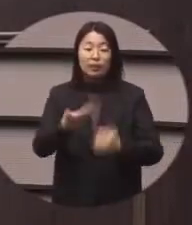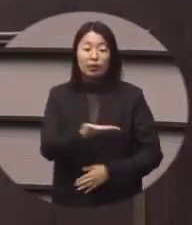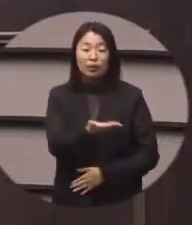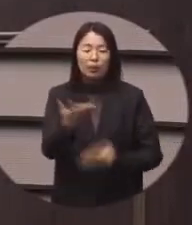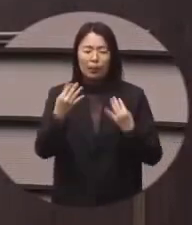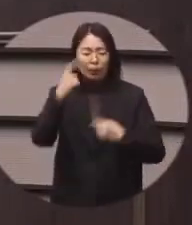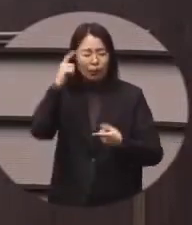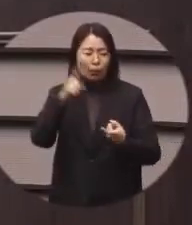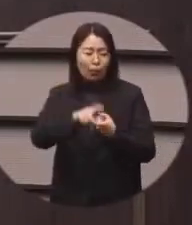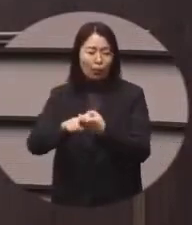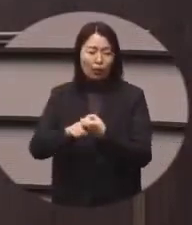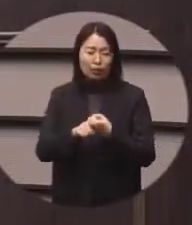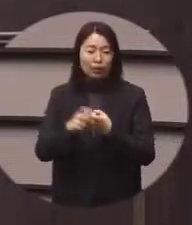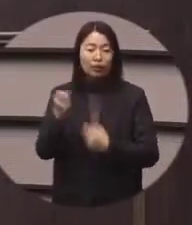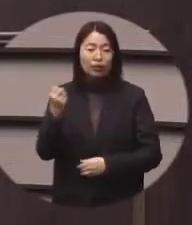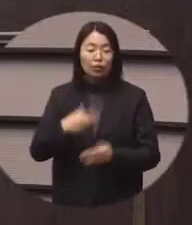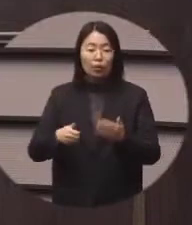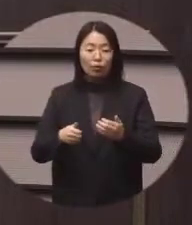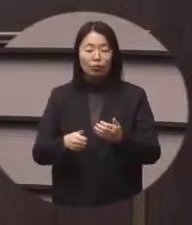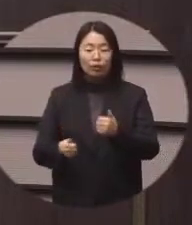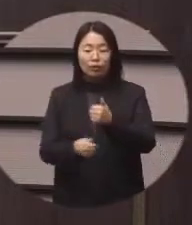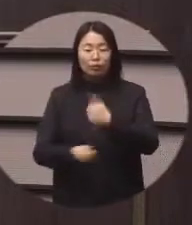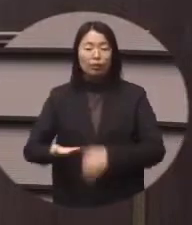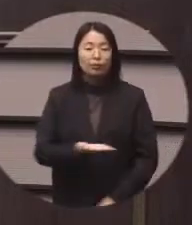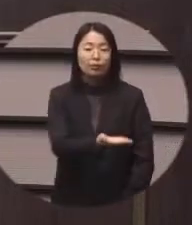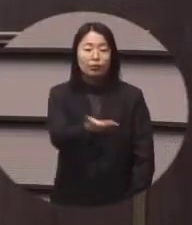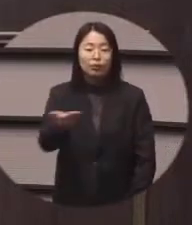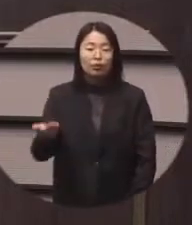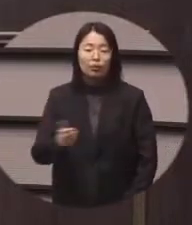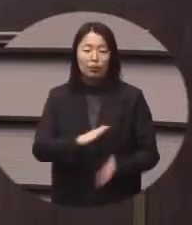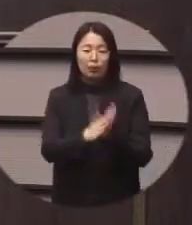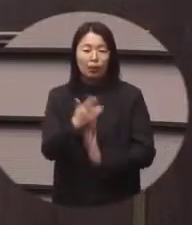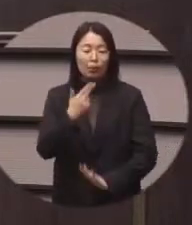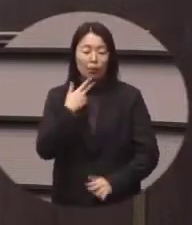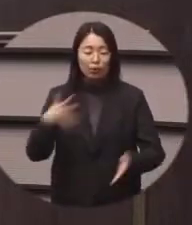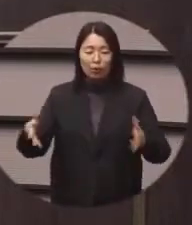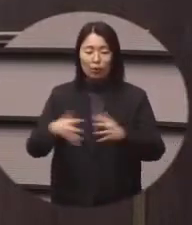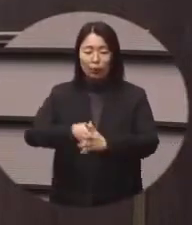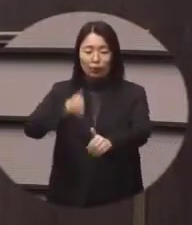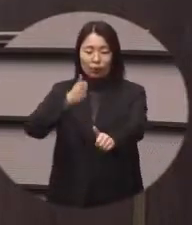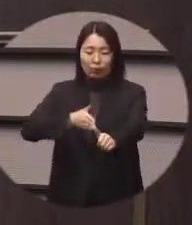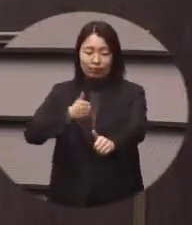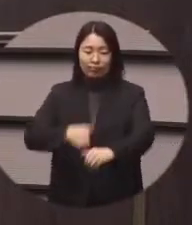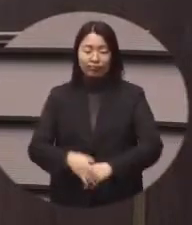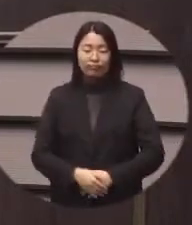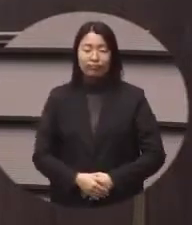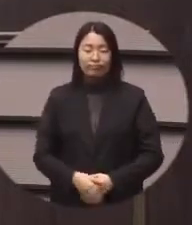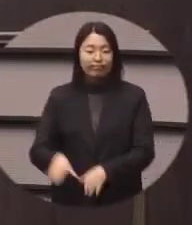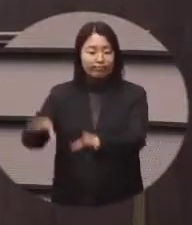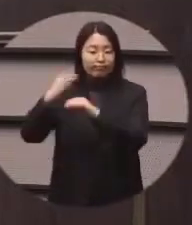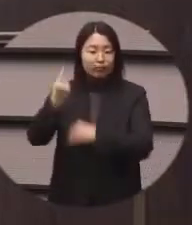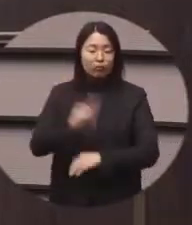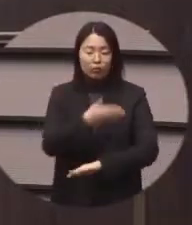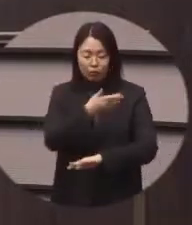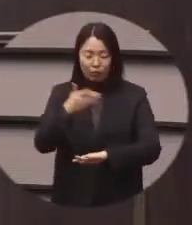많은 관심과 의원님 여러분들의 변함없는 협조를 당부드립니다. 경청해 주셔서 감사합니다.